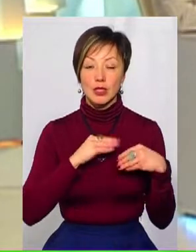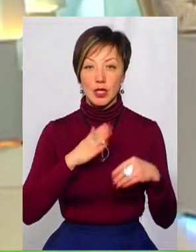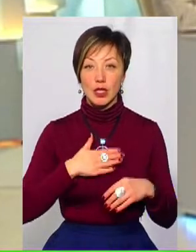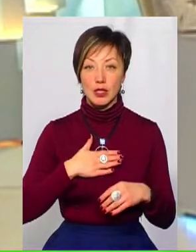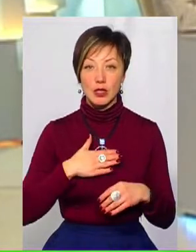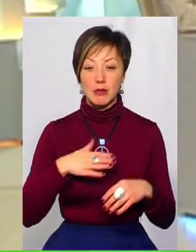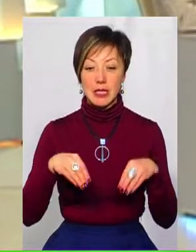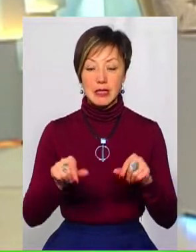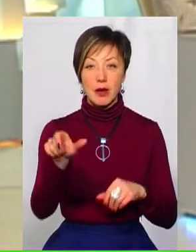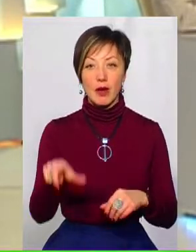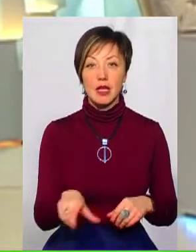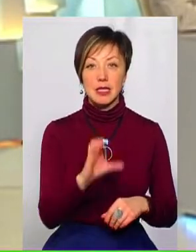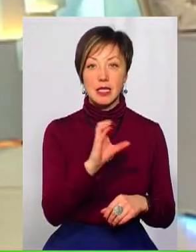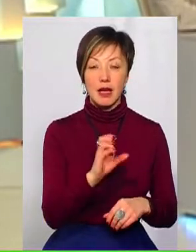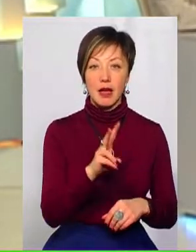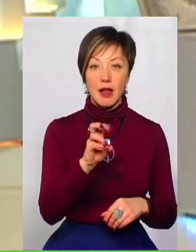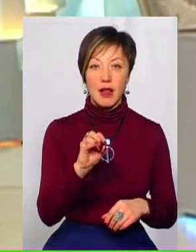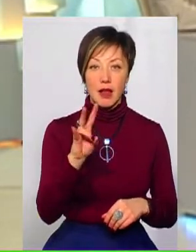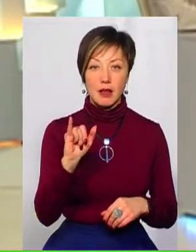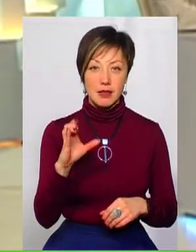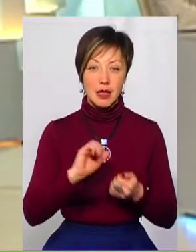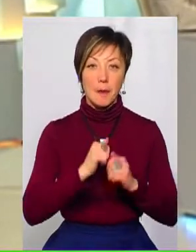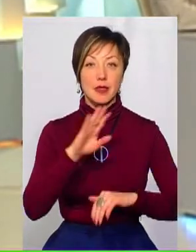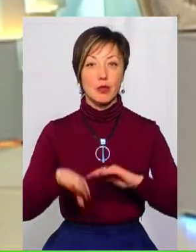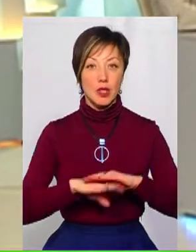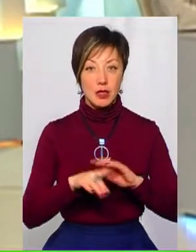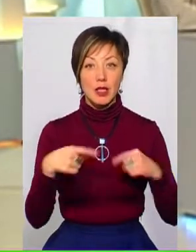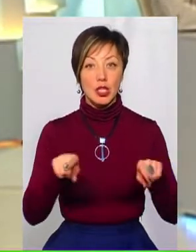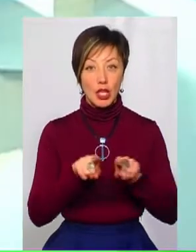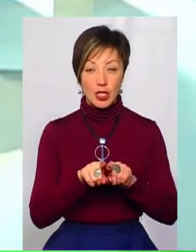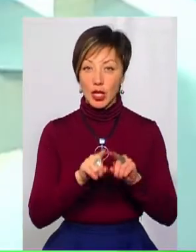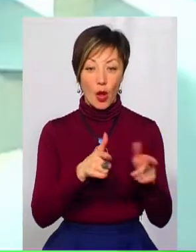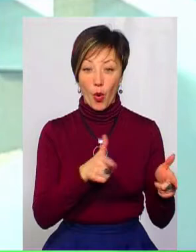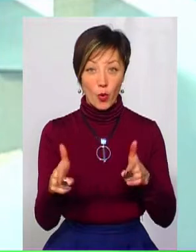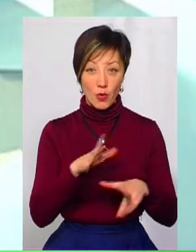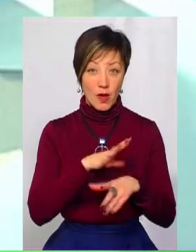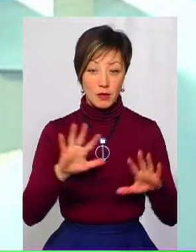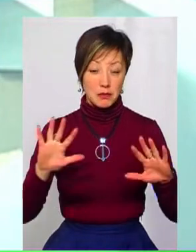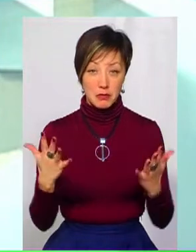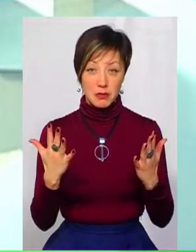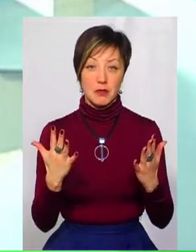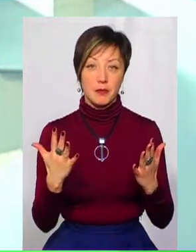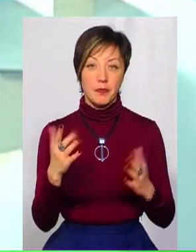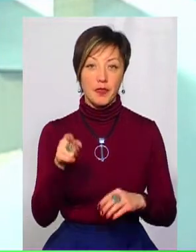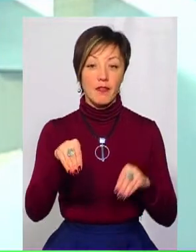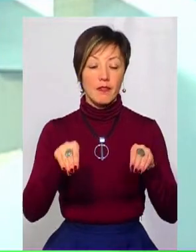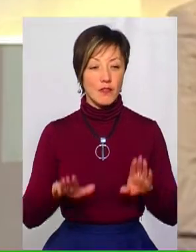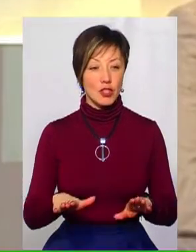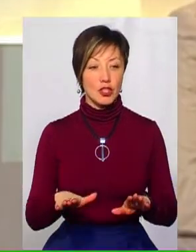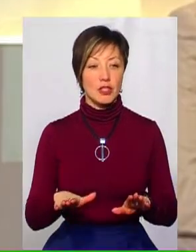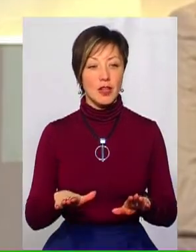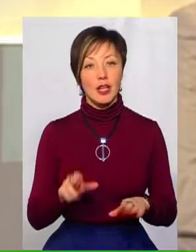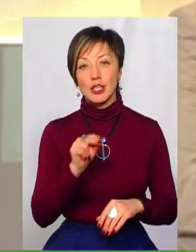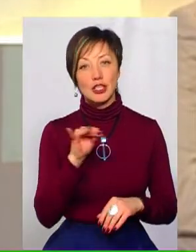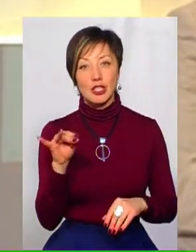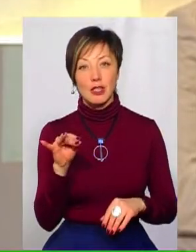так, земляком Сергієм Кленісом із Кам'янця-Подільського. Він теж ні до чого не готувався, але в один момент він вирішив, а не